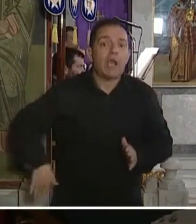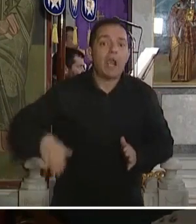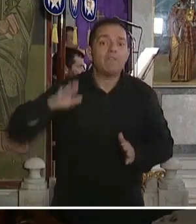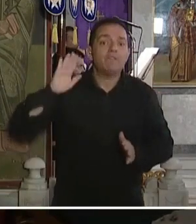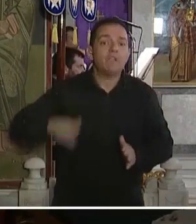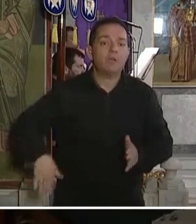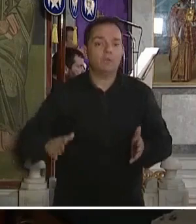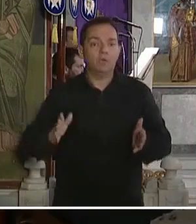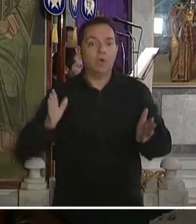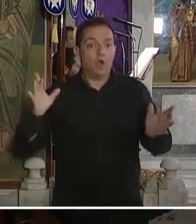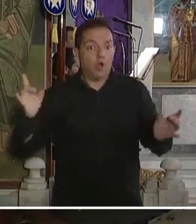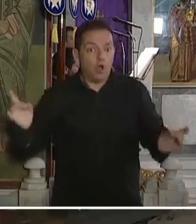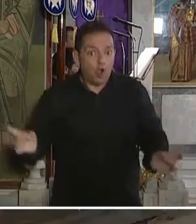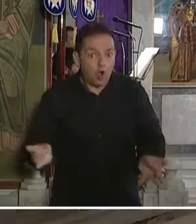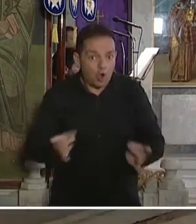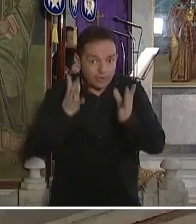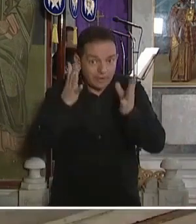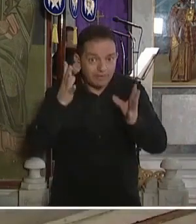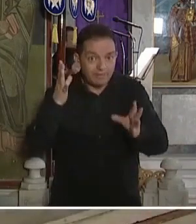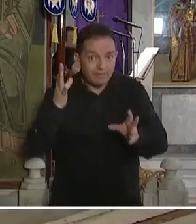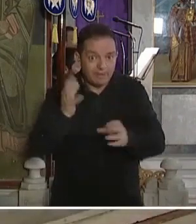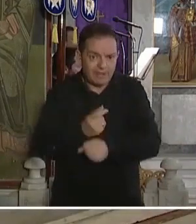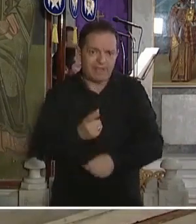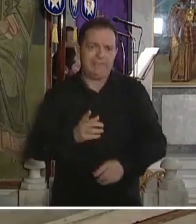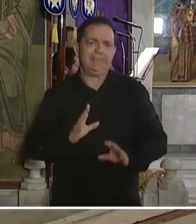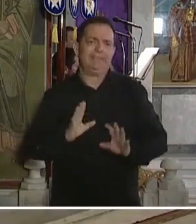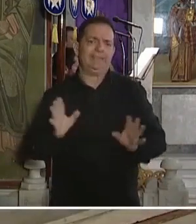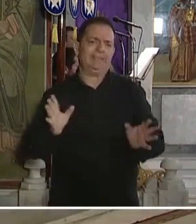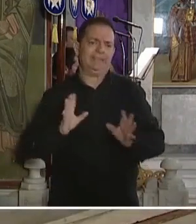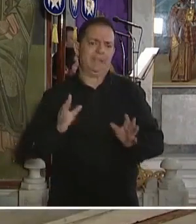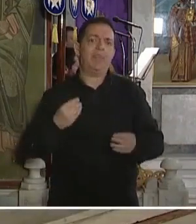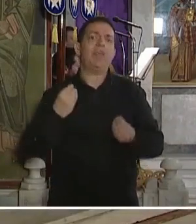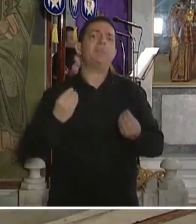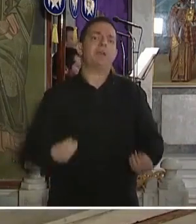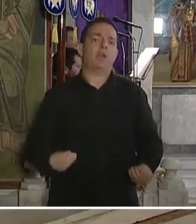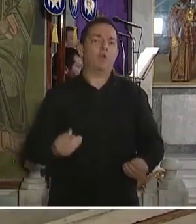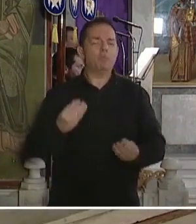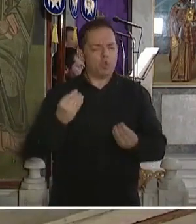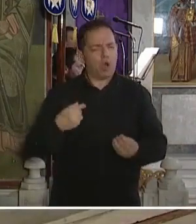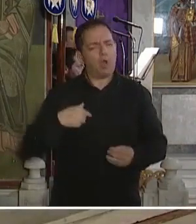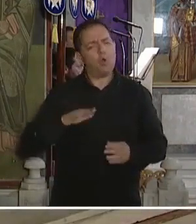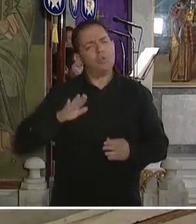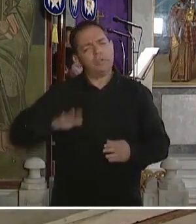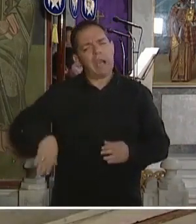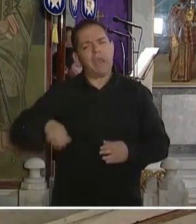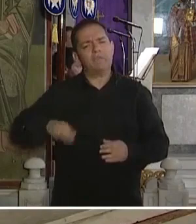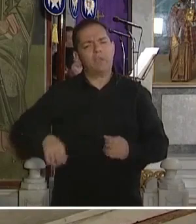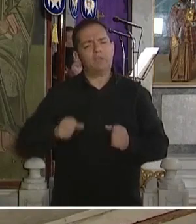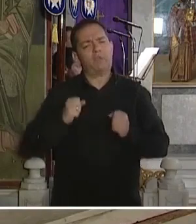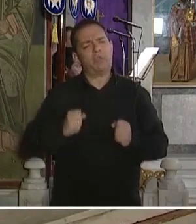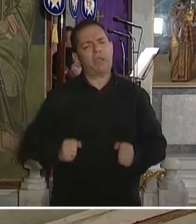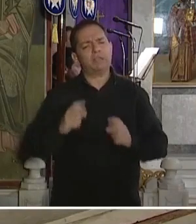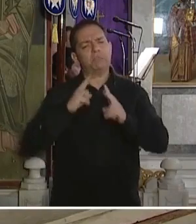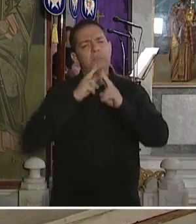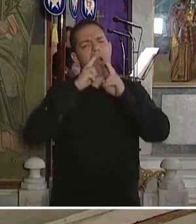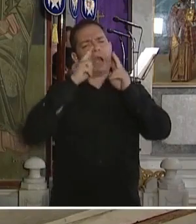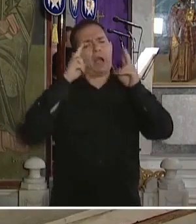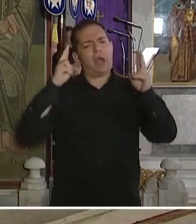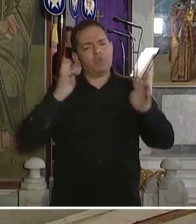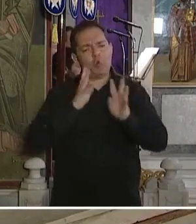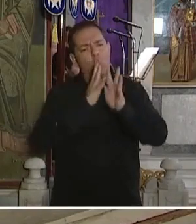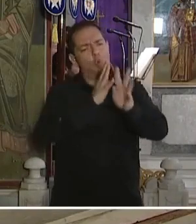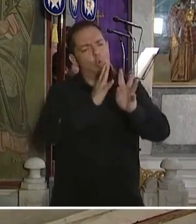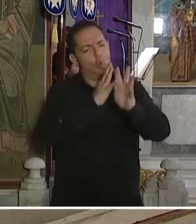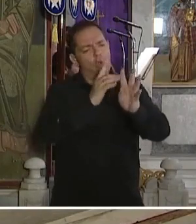Να χαίρεσαι, όχι επειδή δεν είσαι καλός, να επιλέγεις αυτή τη θέση. Να χαίρεσαι